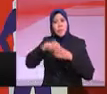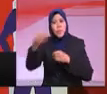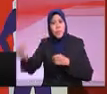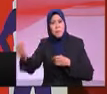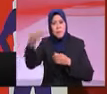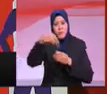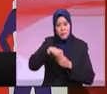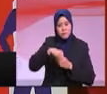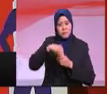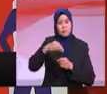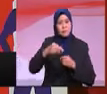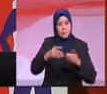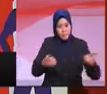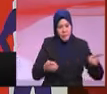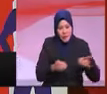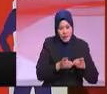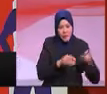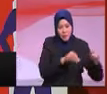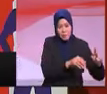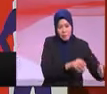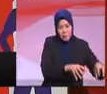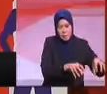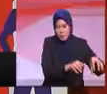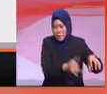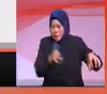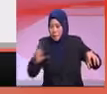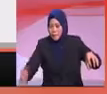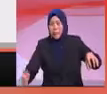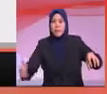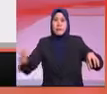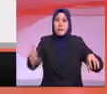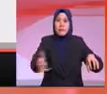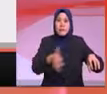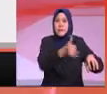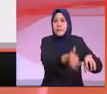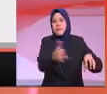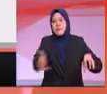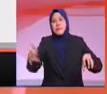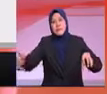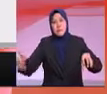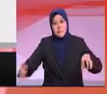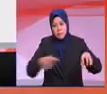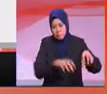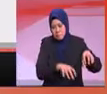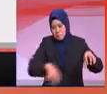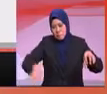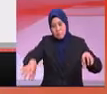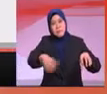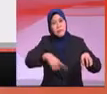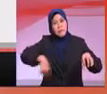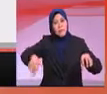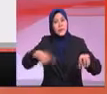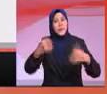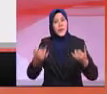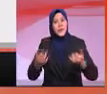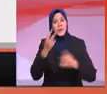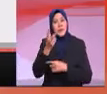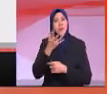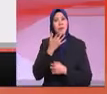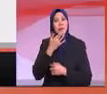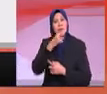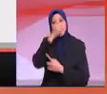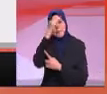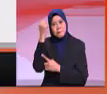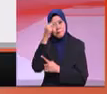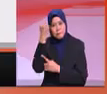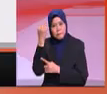penduduk pada satu daerah lain, satu negeri kepada satu negeri yang lain. Kita lihat kepada warna hitam, garisan